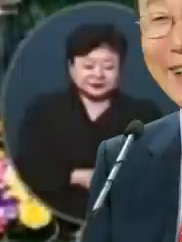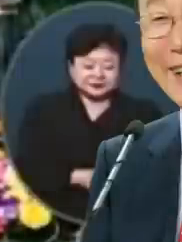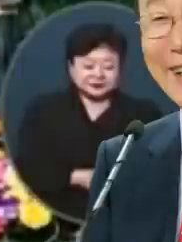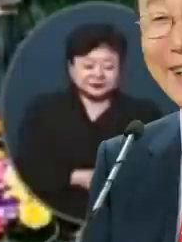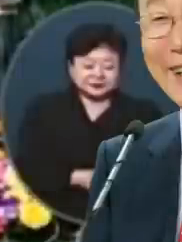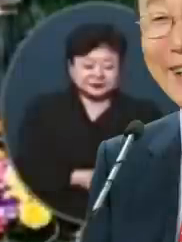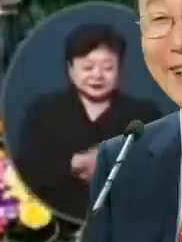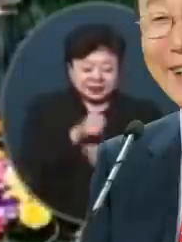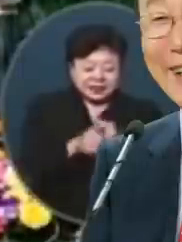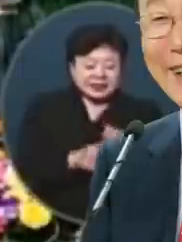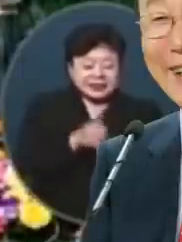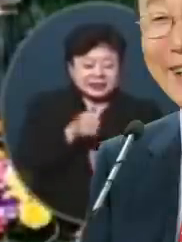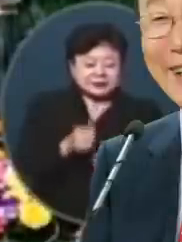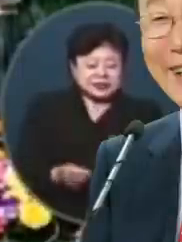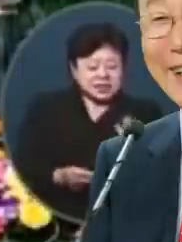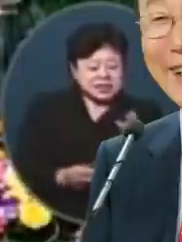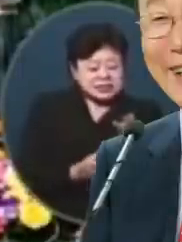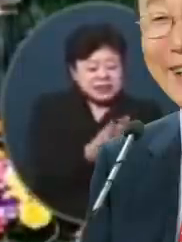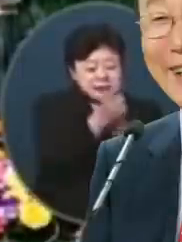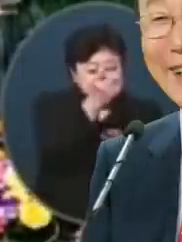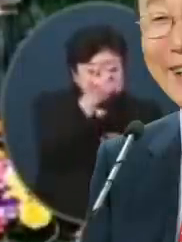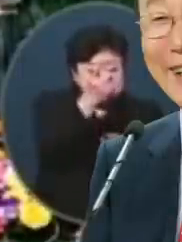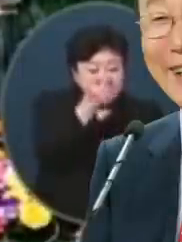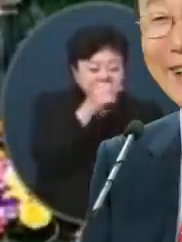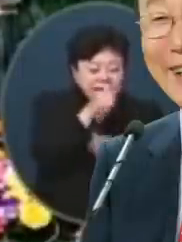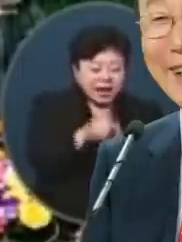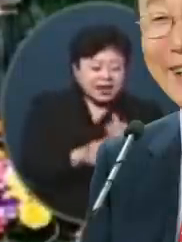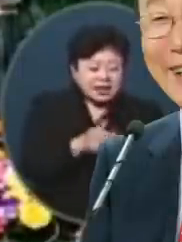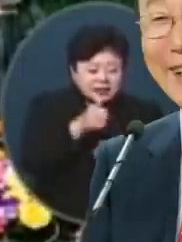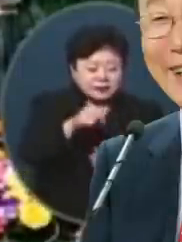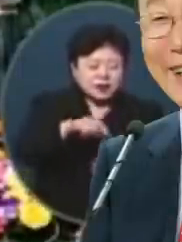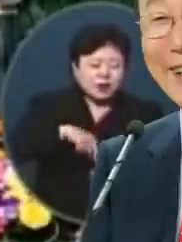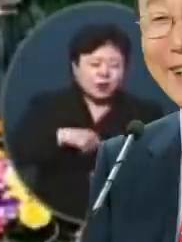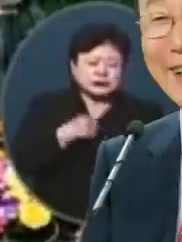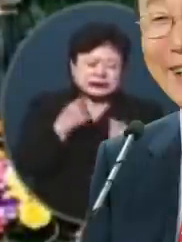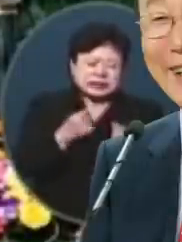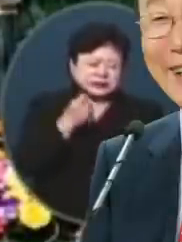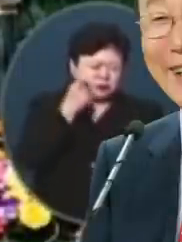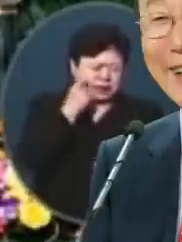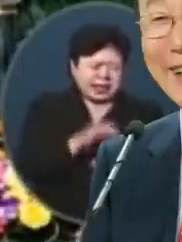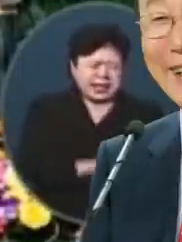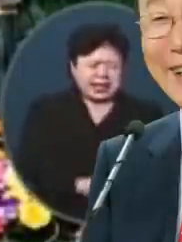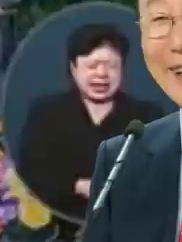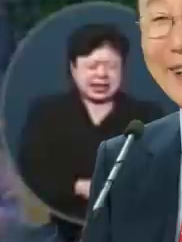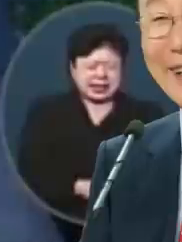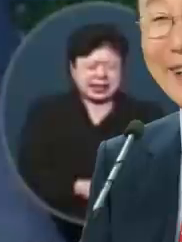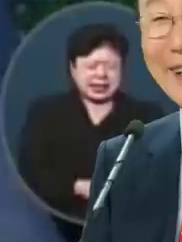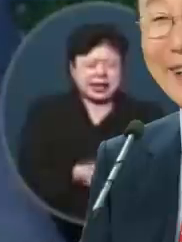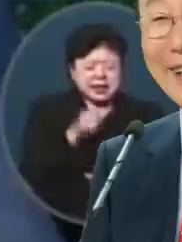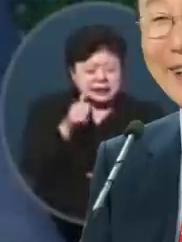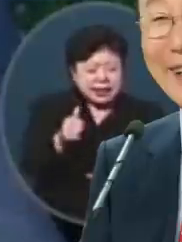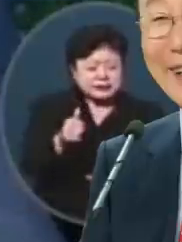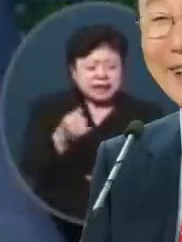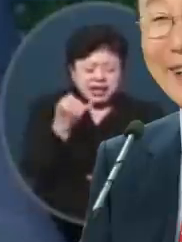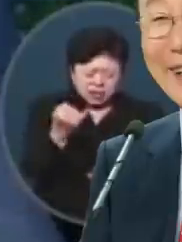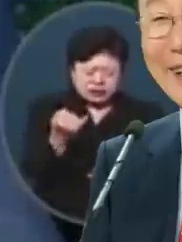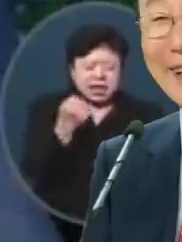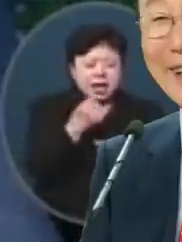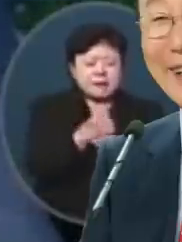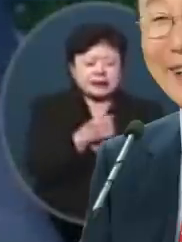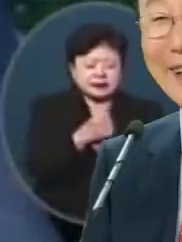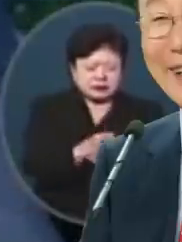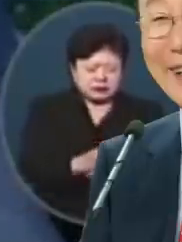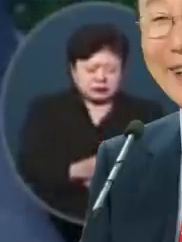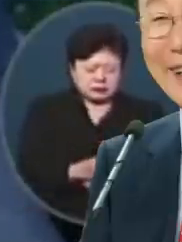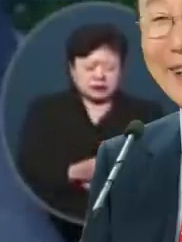즉 하나님은 삼위일체 같이 우리도 혼자 살지 못하는 것입니다 남자가 있고 여자가 있고 그들 위에